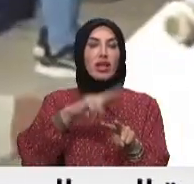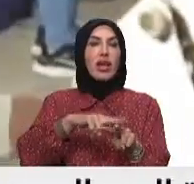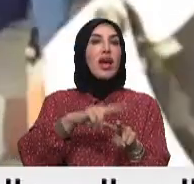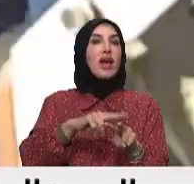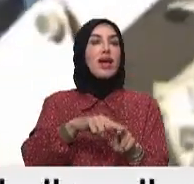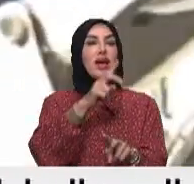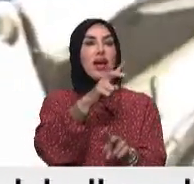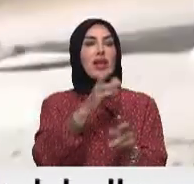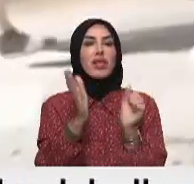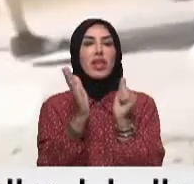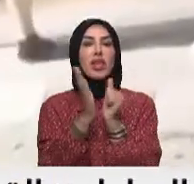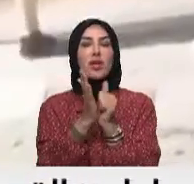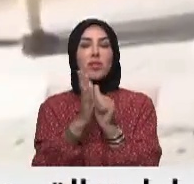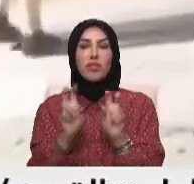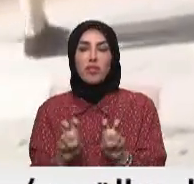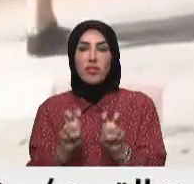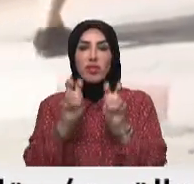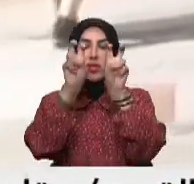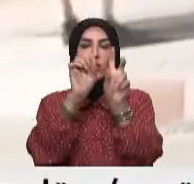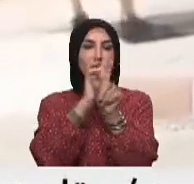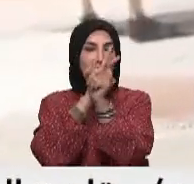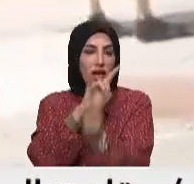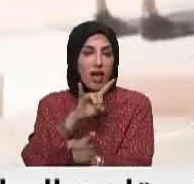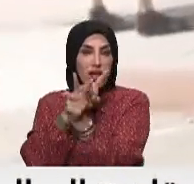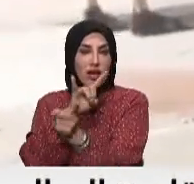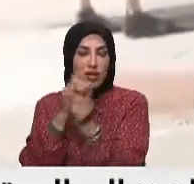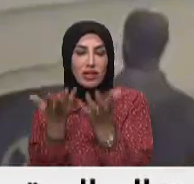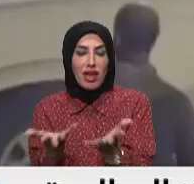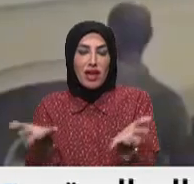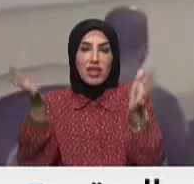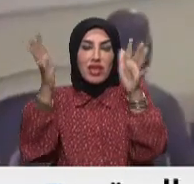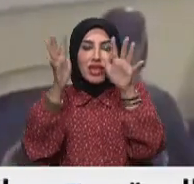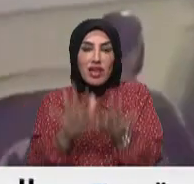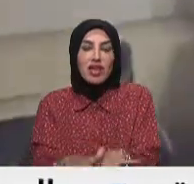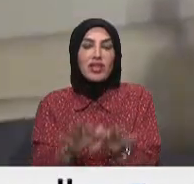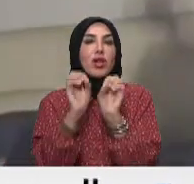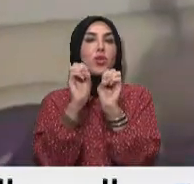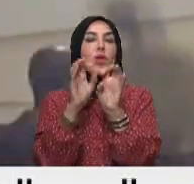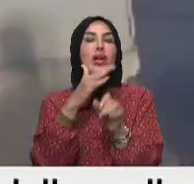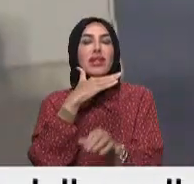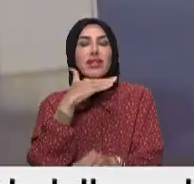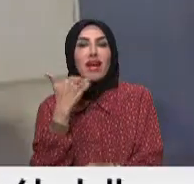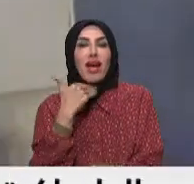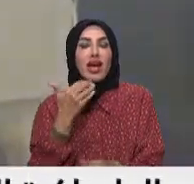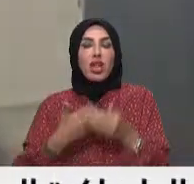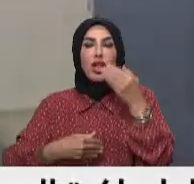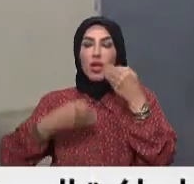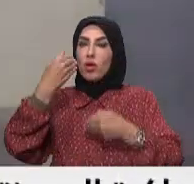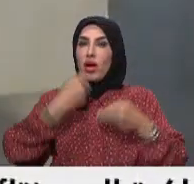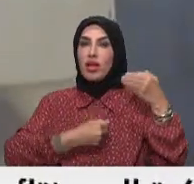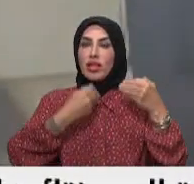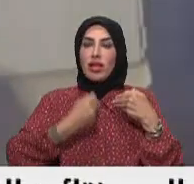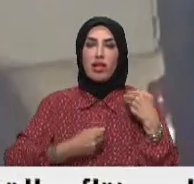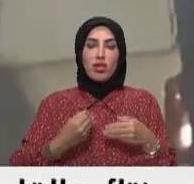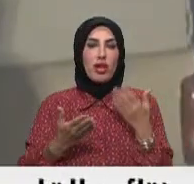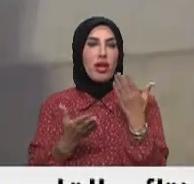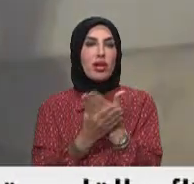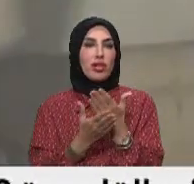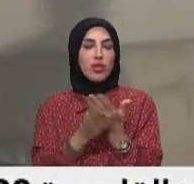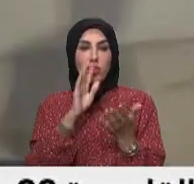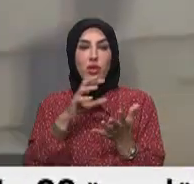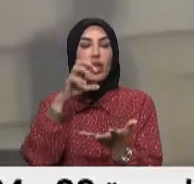مبانا سكنية بغارات عنيفة أدت إلى وقوع عدد كبير من القتلى والجرحى نظرا لازدحام